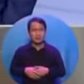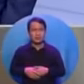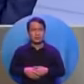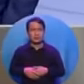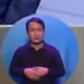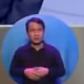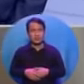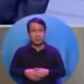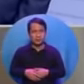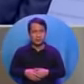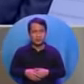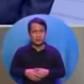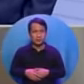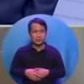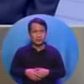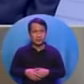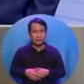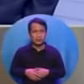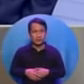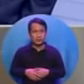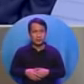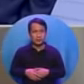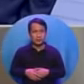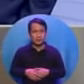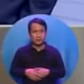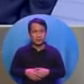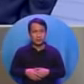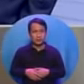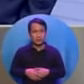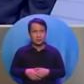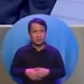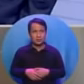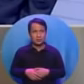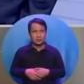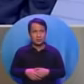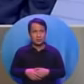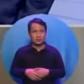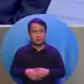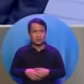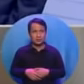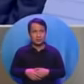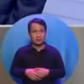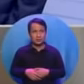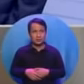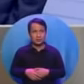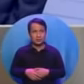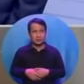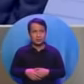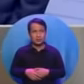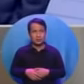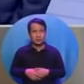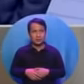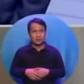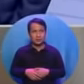At. Oh, yes. Apo.